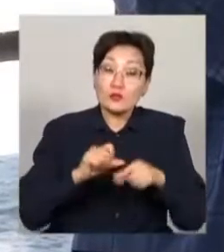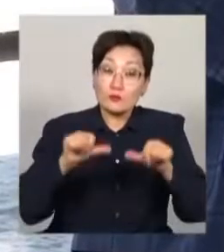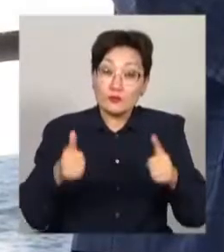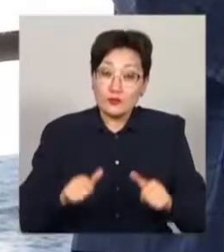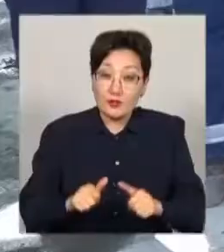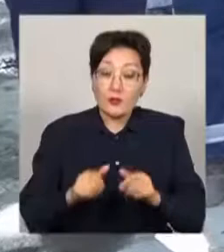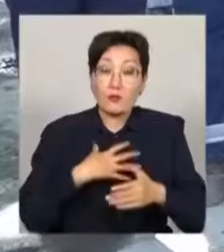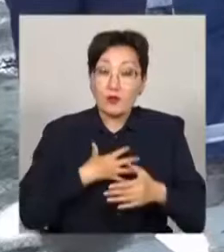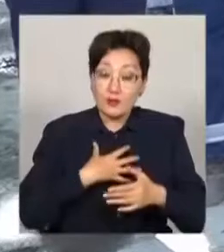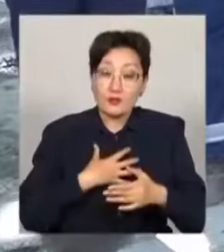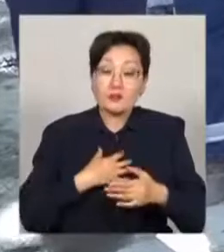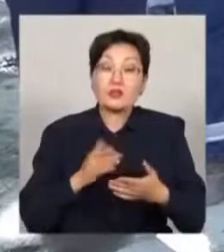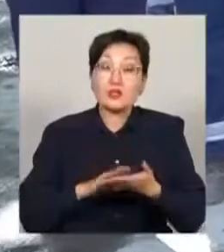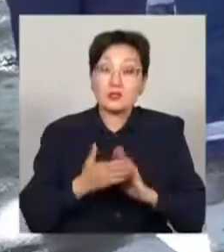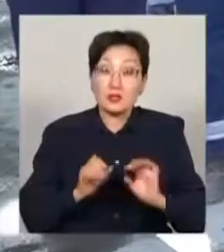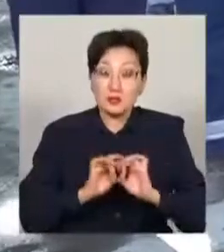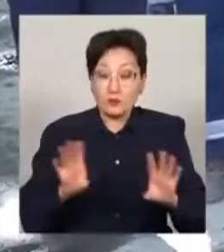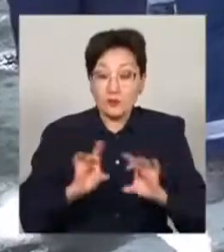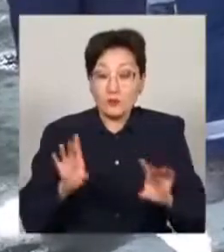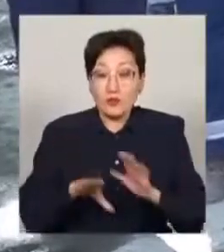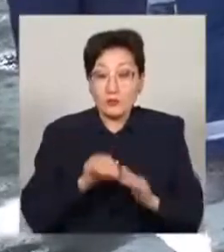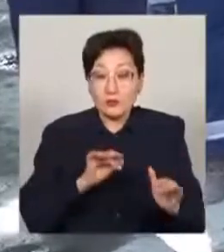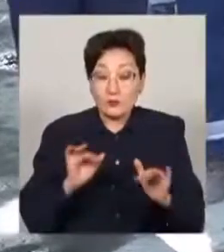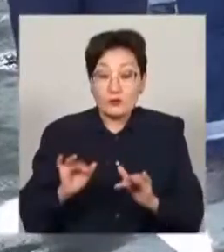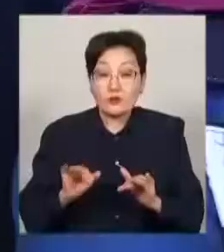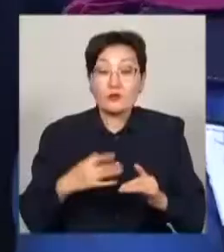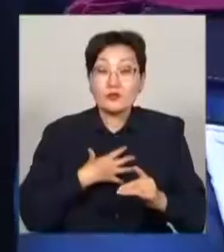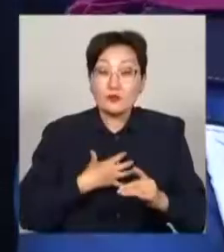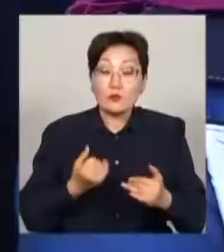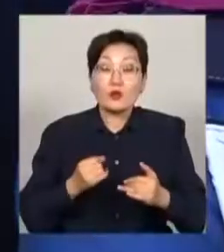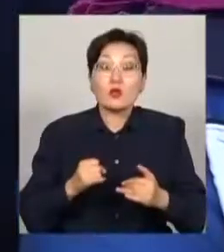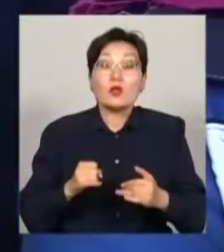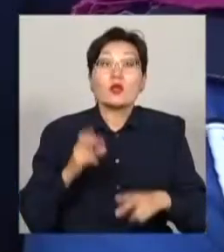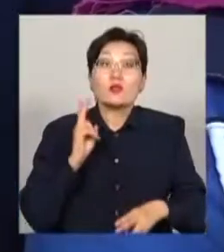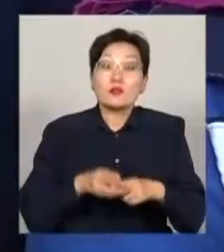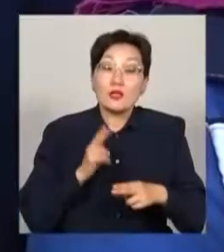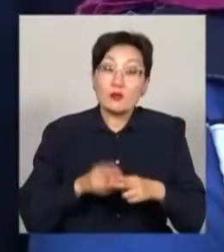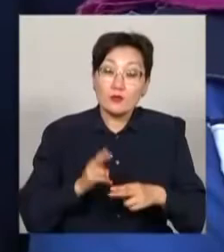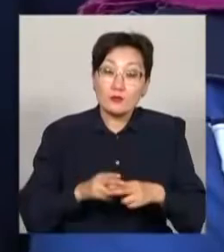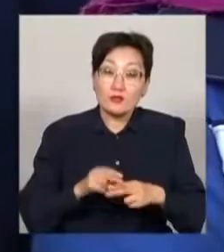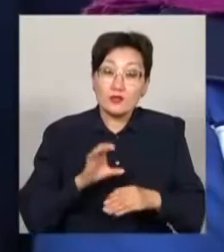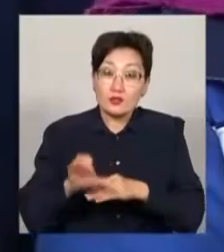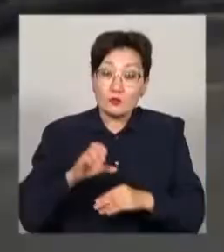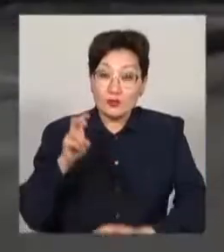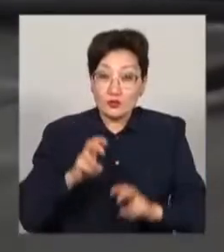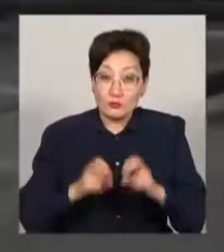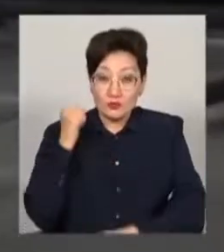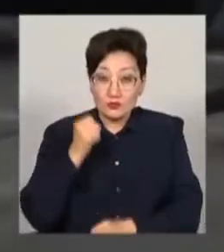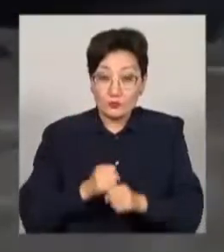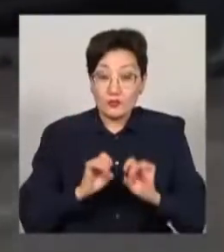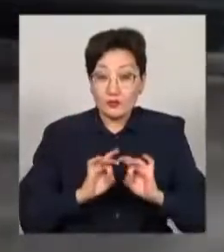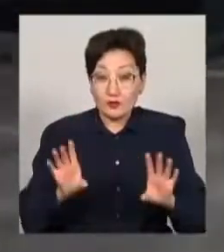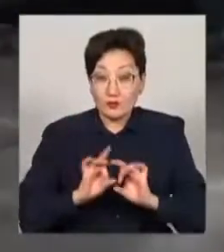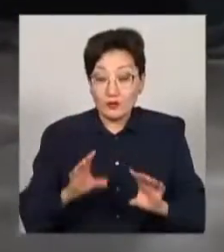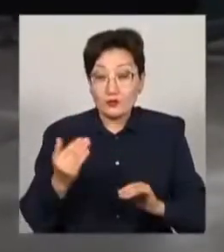өзекті тұстарын айтты. Жалпы халықтық дауыс берудің маңыздылығы бүгін темір-бетон бұйымдарын шығаратын зауыт жұмыскерлеріне түсіндірілді.